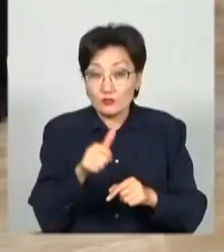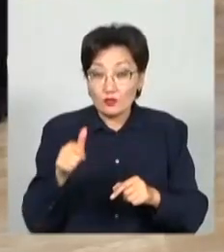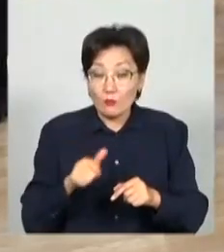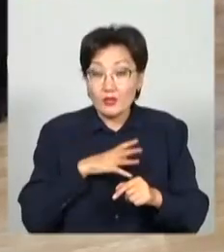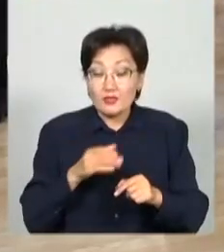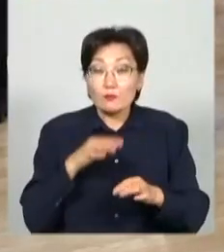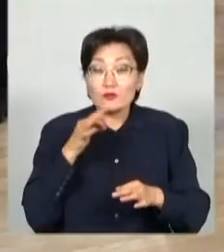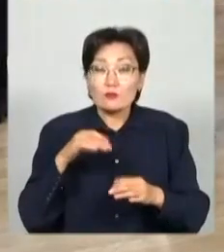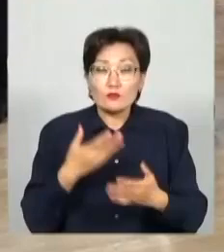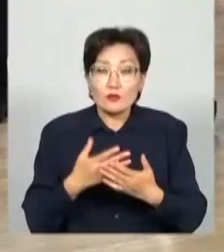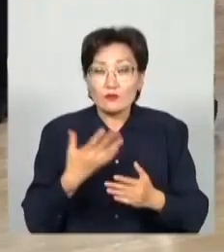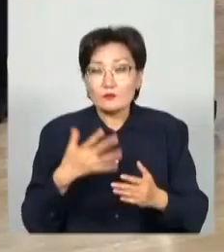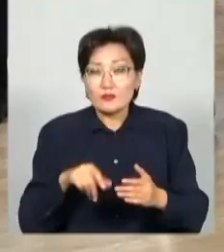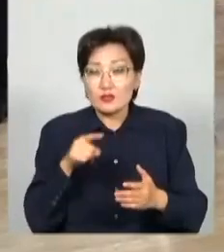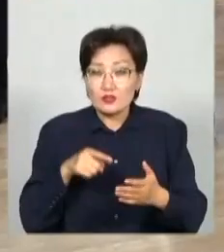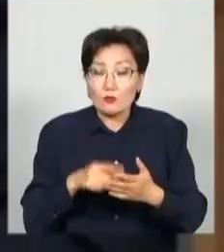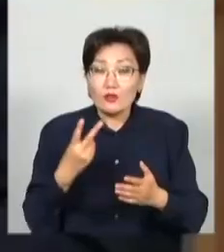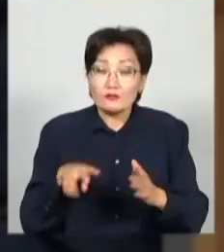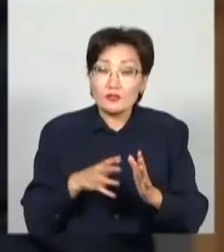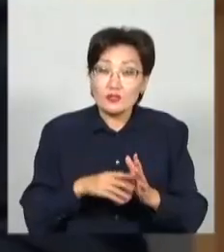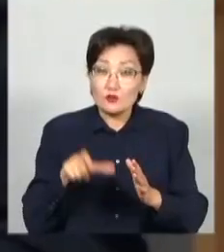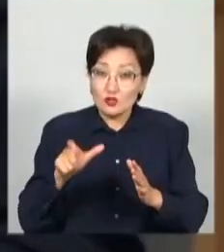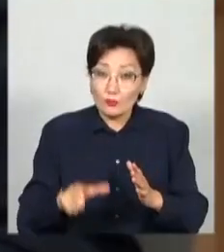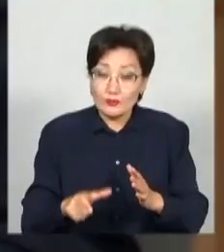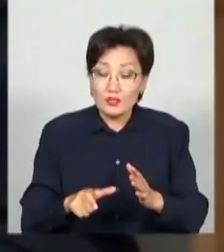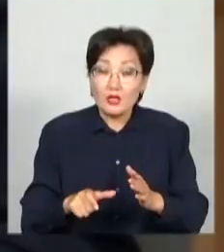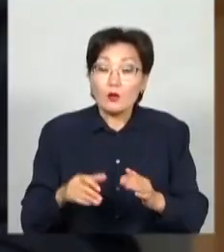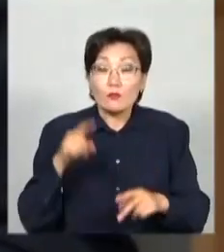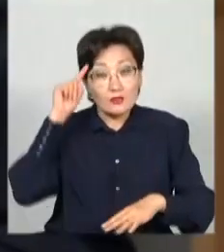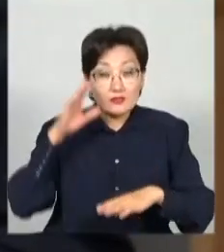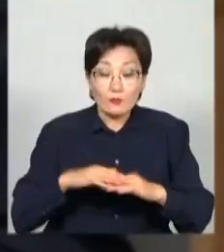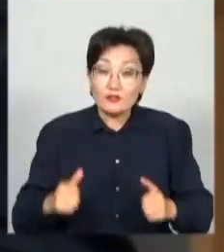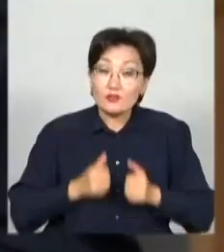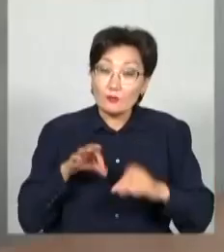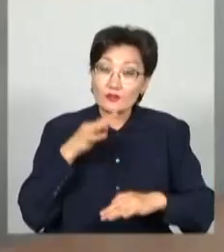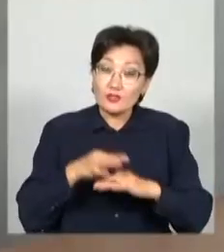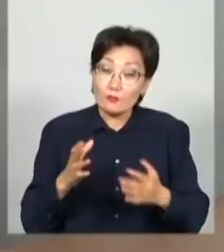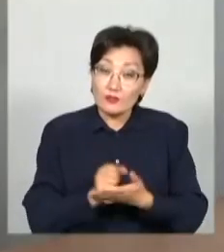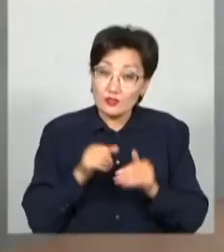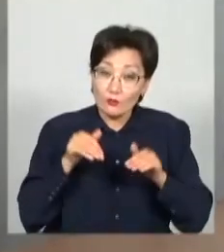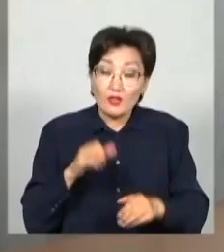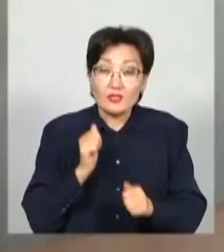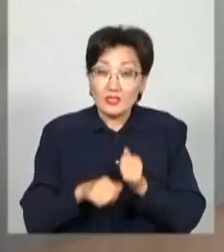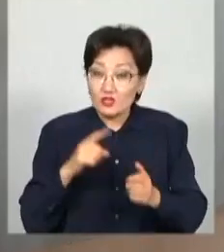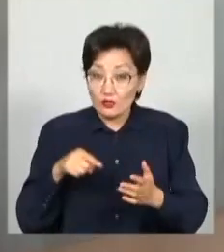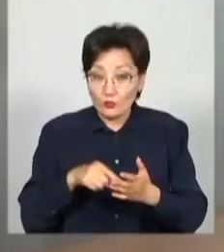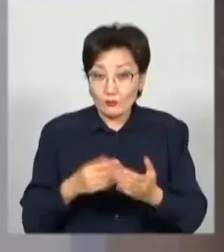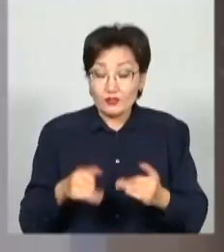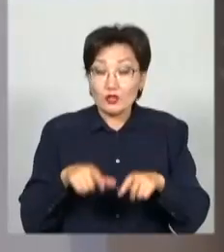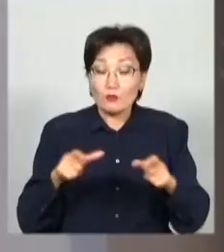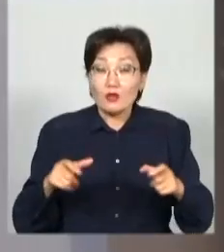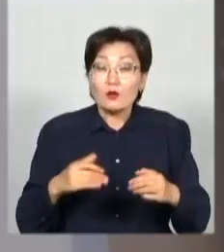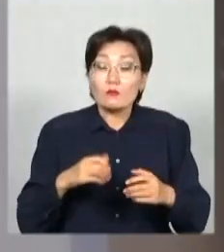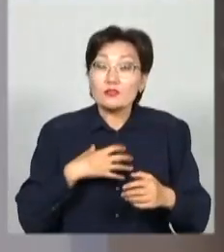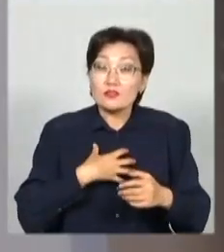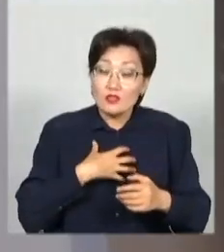время было задано около 50 вопросов от 29 человек. Сайран Сайфиденов постарался ответить и найти решение на каждый из них. А тем жителям, чьи